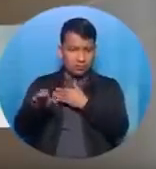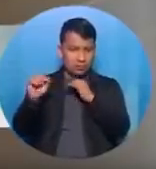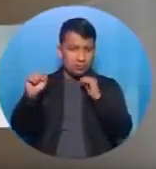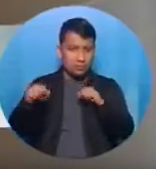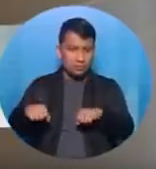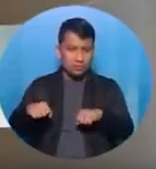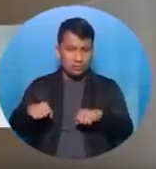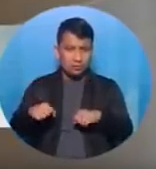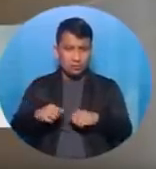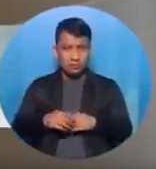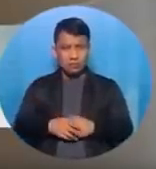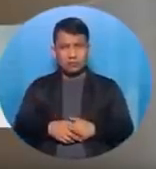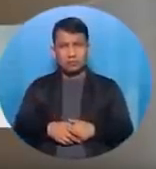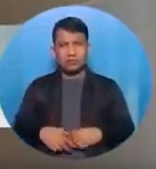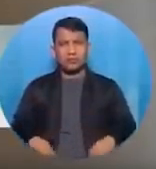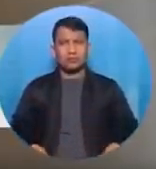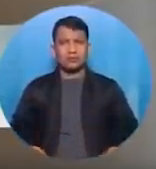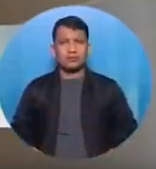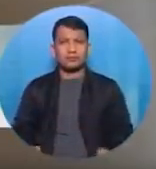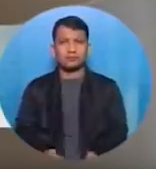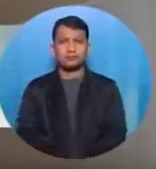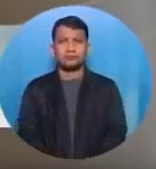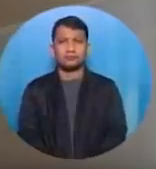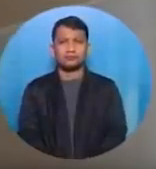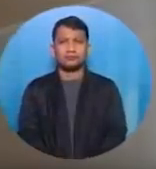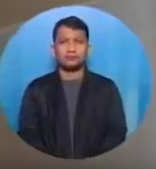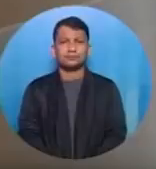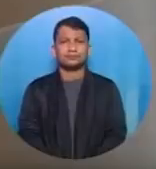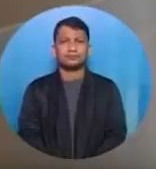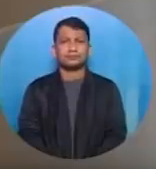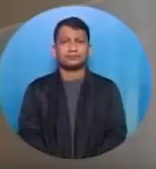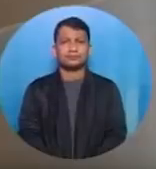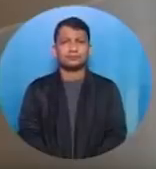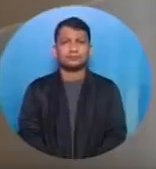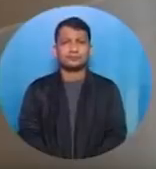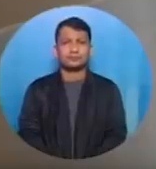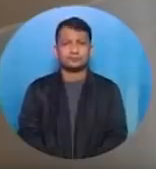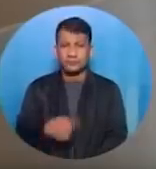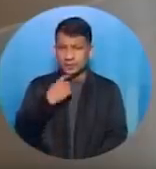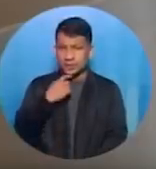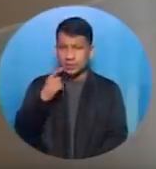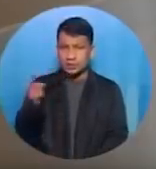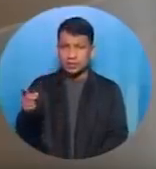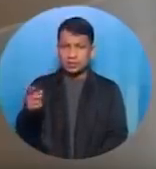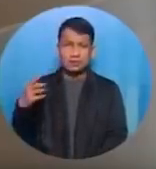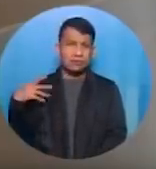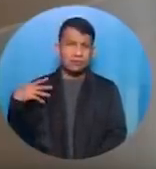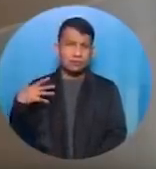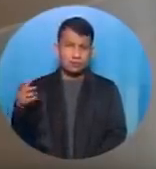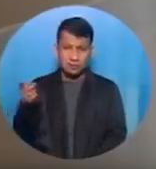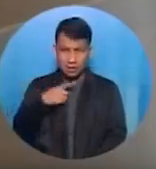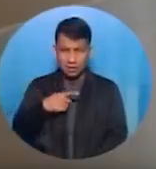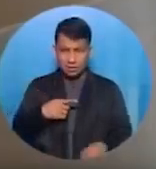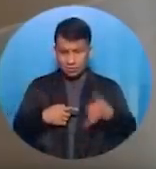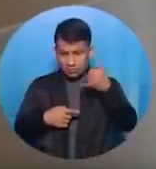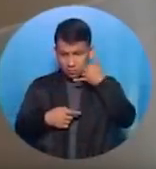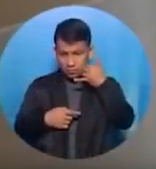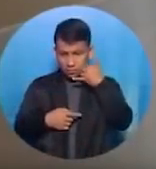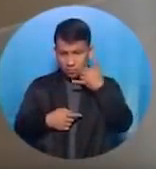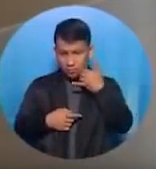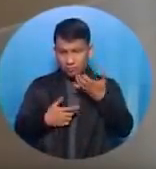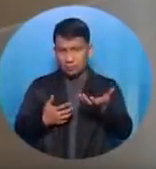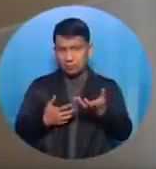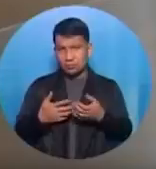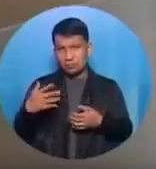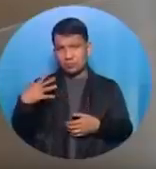sa sir, duty. Sir, makinig ka, sir. Okay, kasasabi lang mula sa bibig mo na iniintay mo lang na sila'y tumawag sa inyo. Grabe